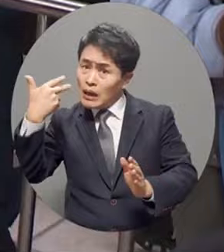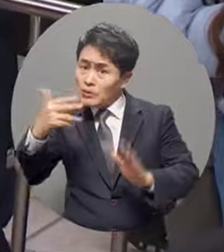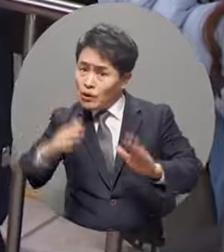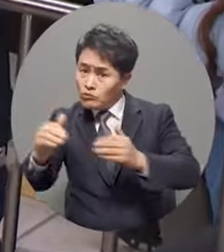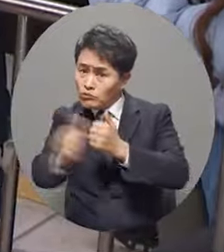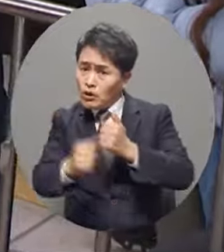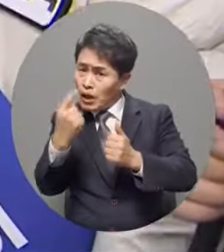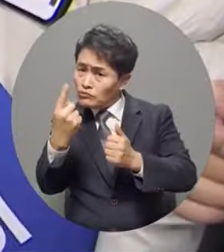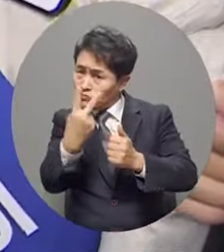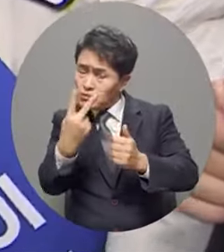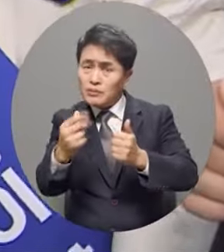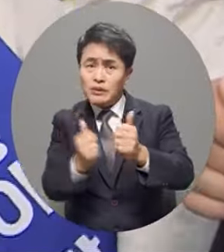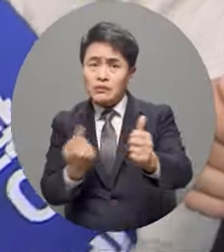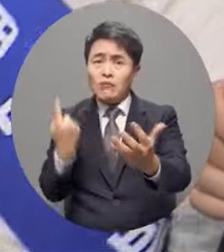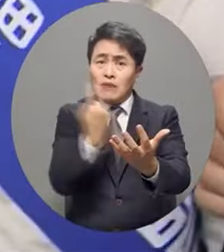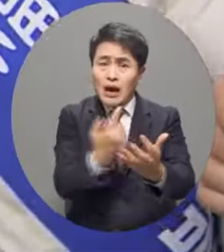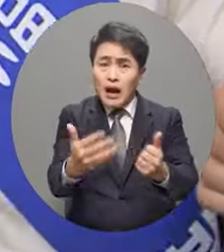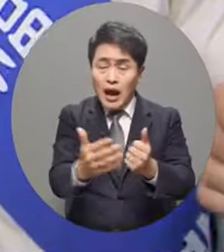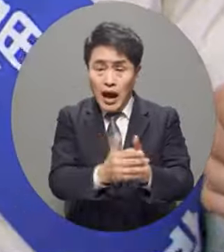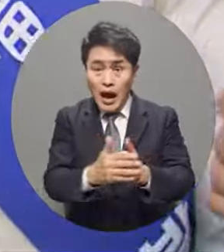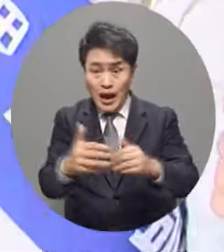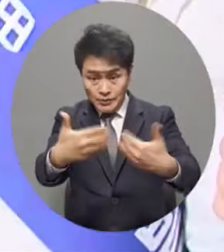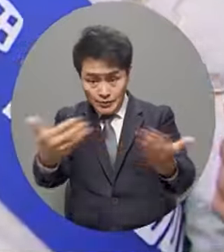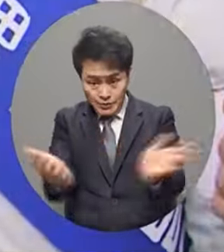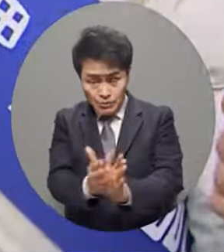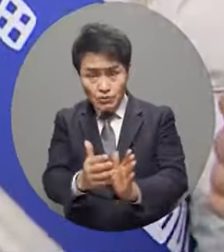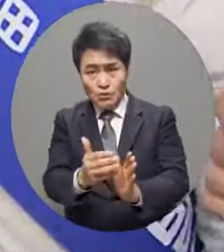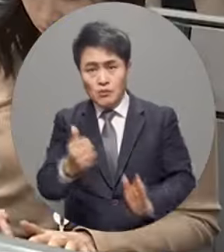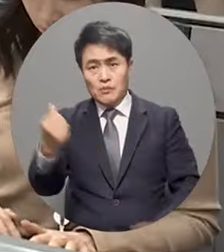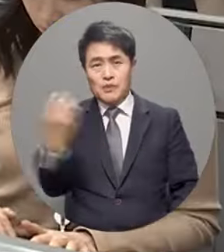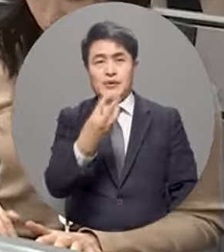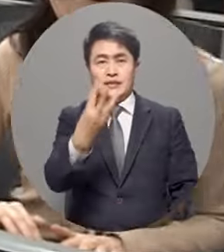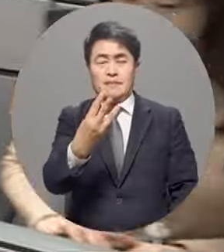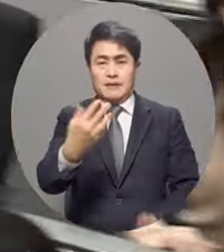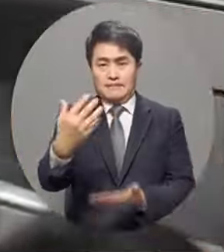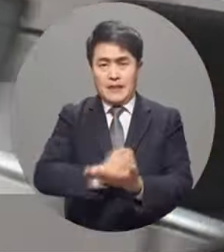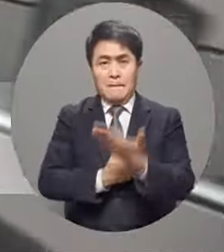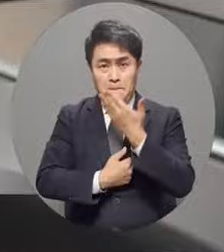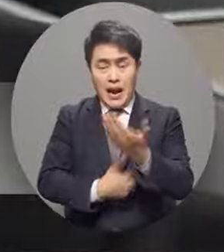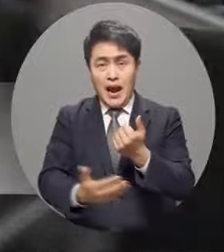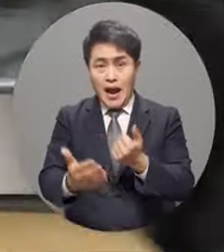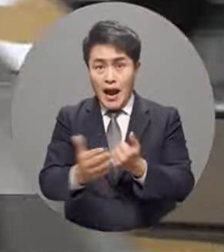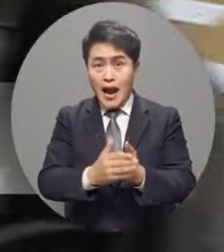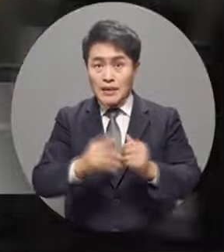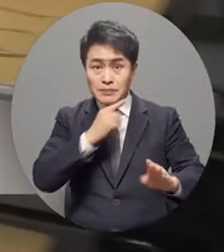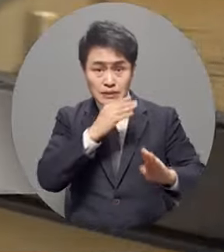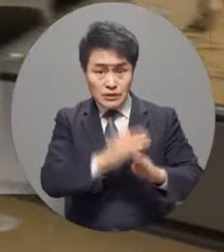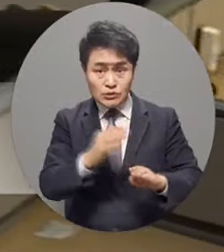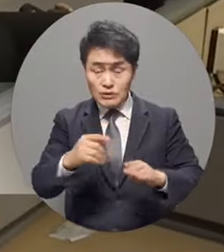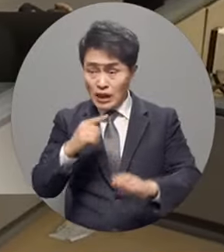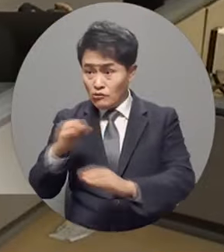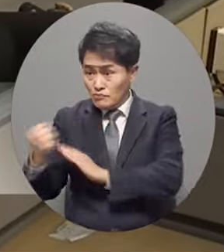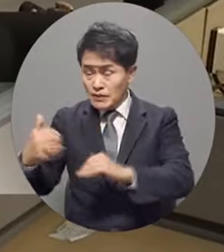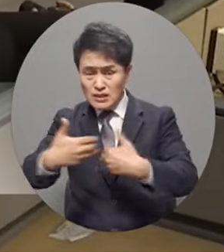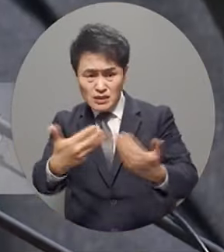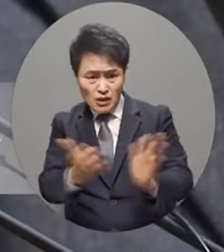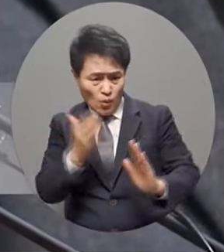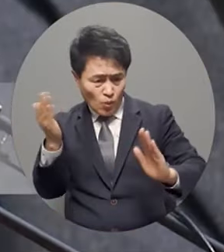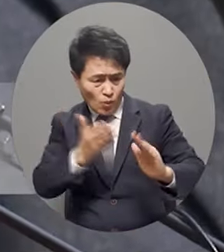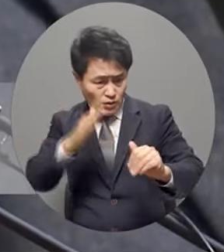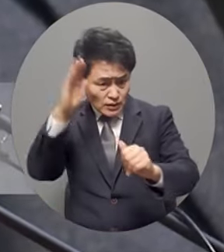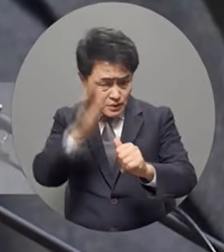예정이라며 지역구 기호 3번 확보를 낙관하고 있습니다. 민주당과 국민의힘 공천 탈락자 등을